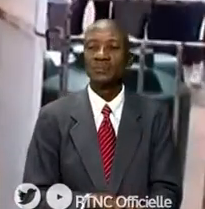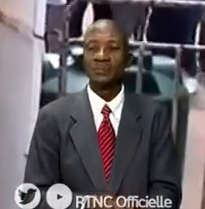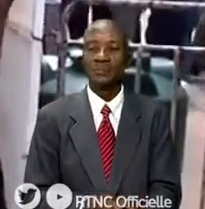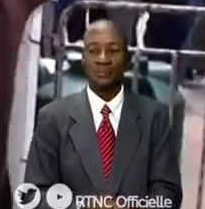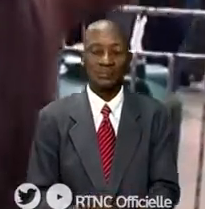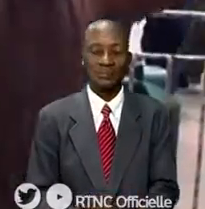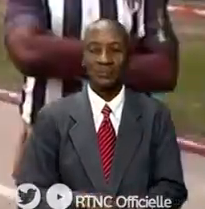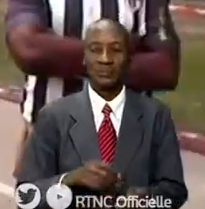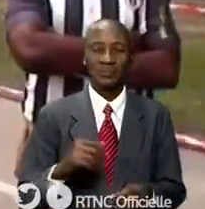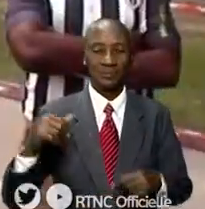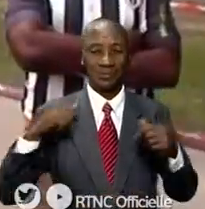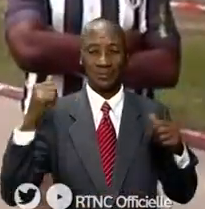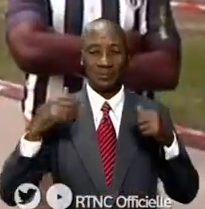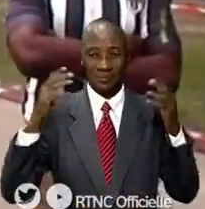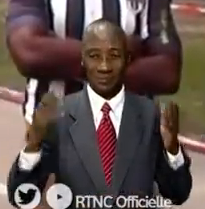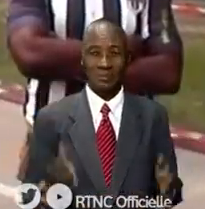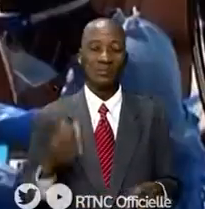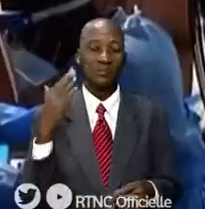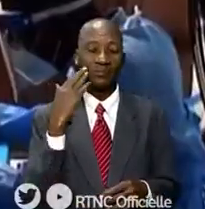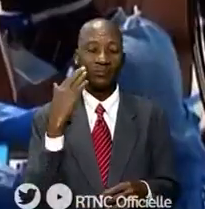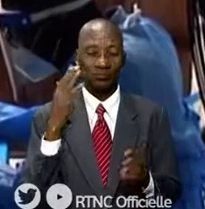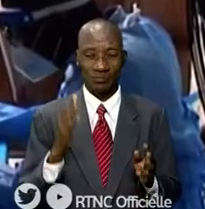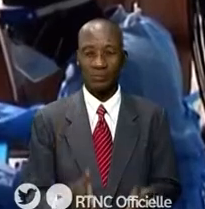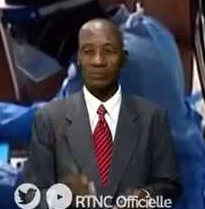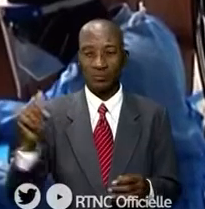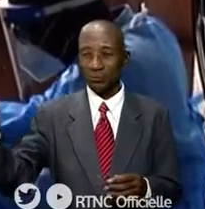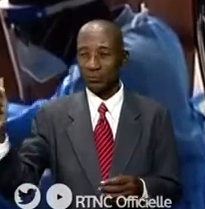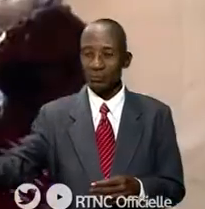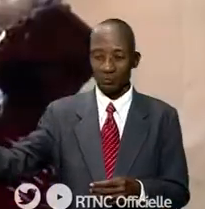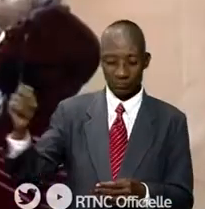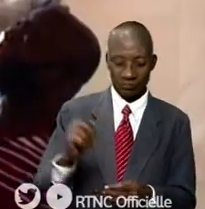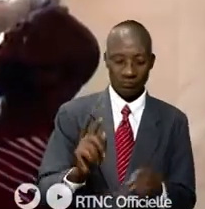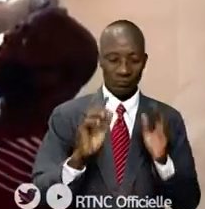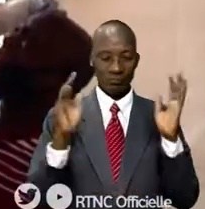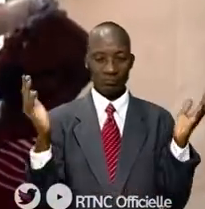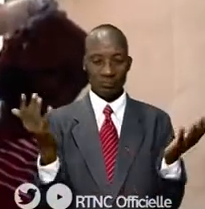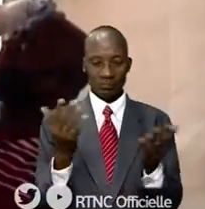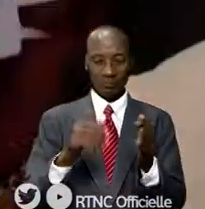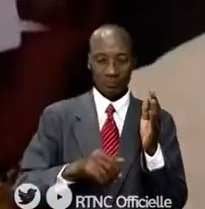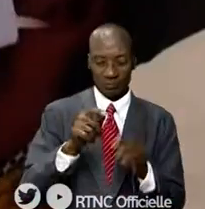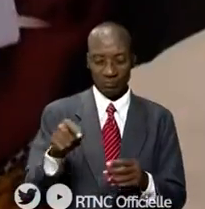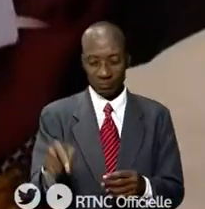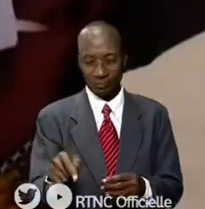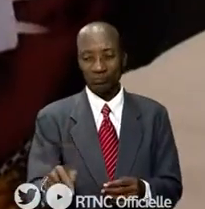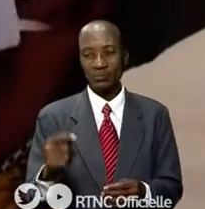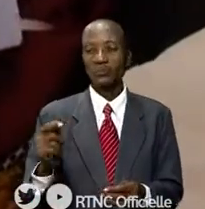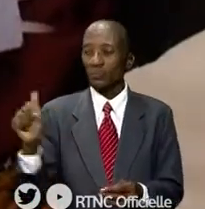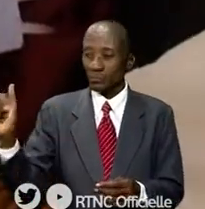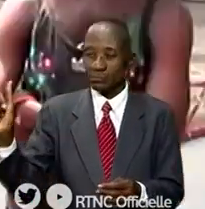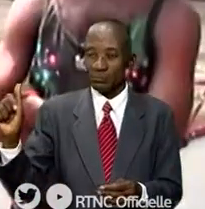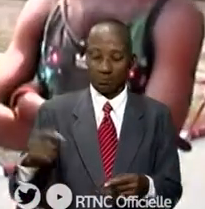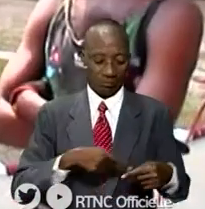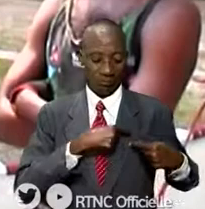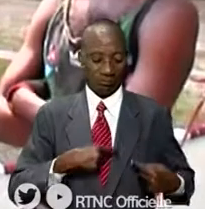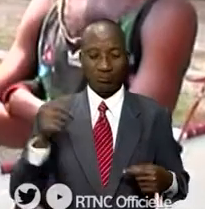artistes comédiens prennent les devants et se font dépister volontairement pour connaître leur état sanitaire face au coronavirus.